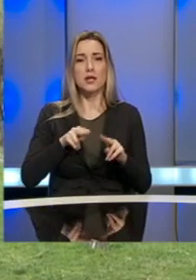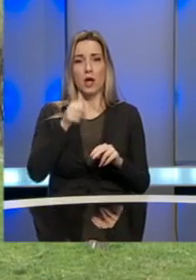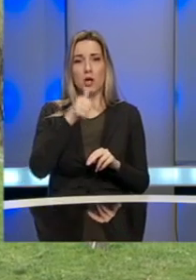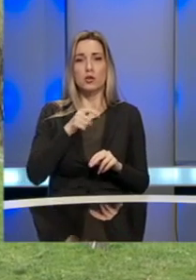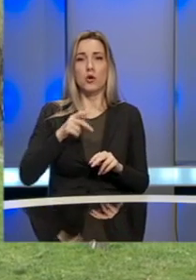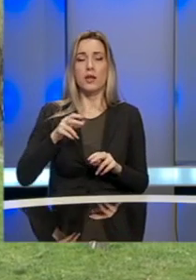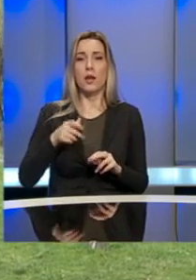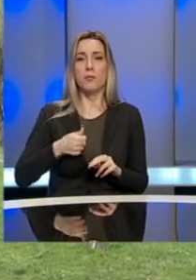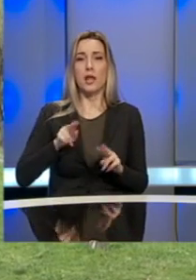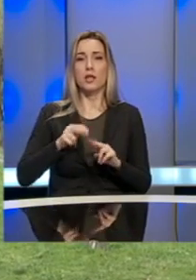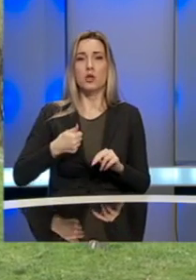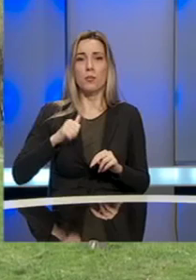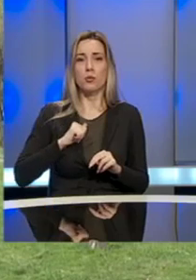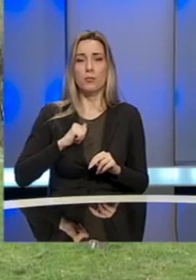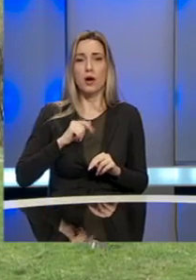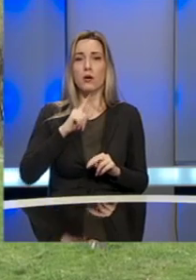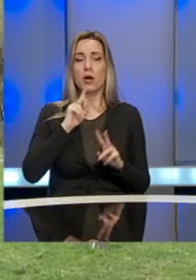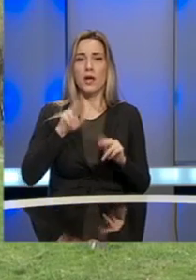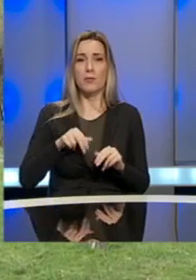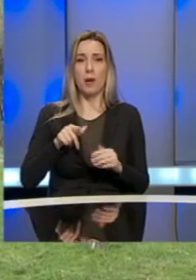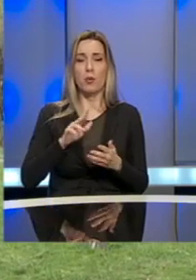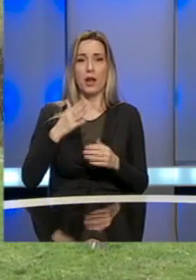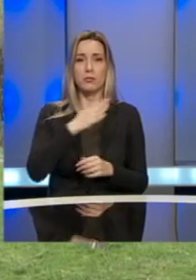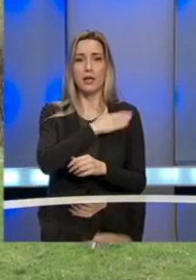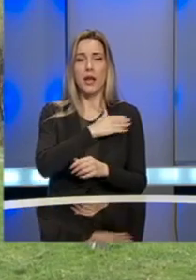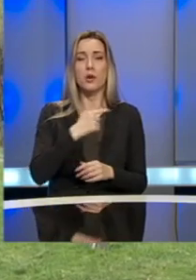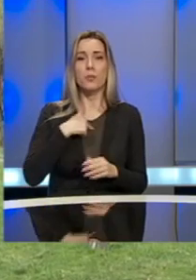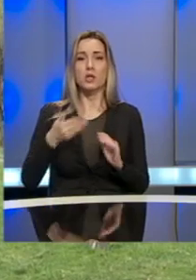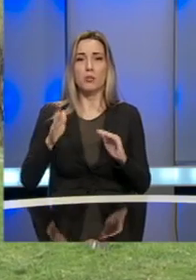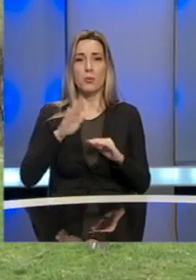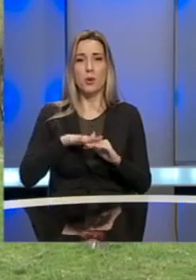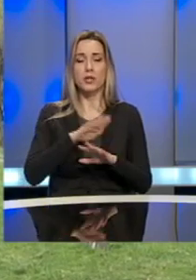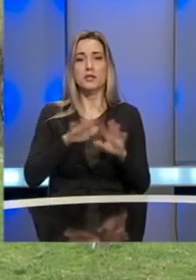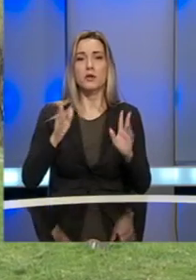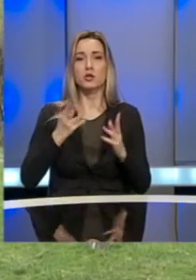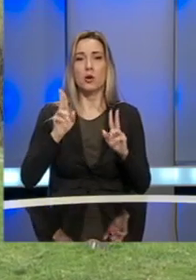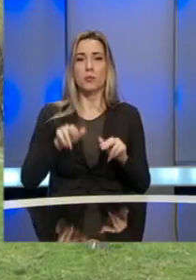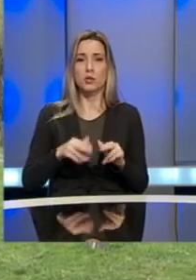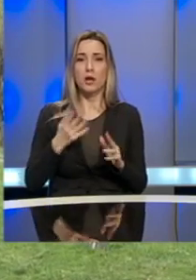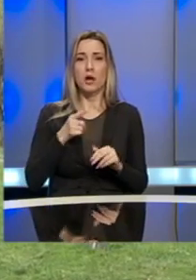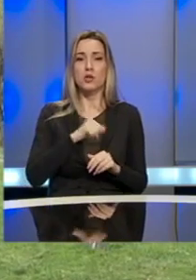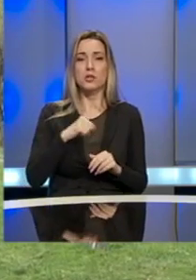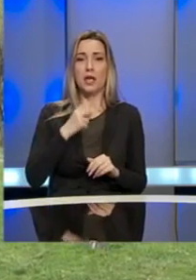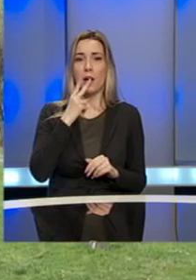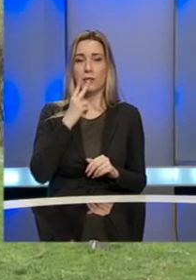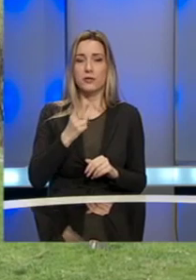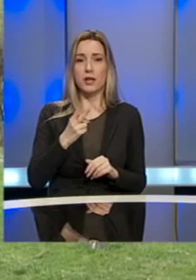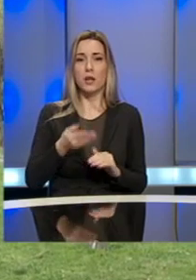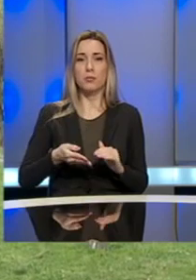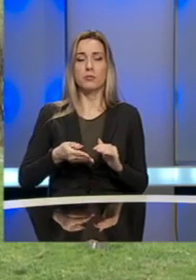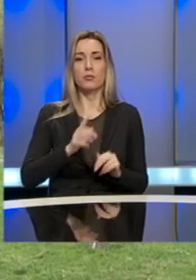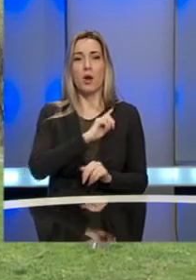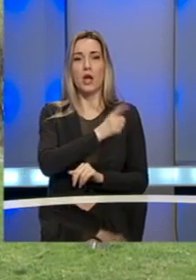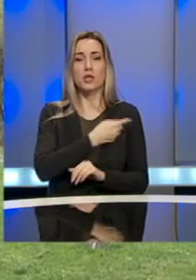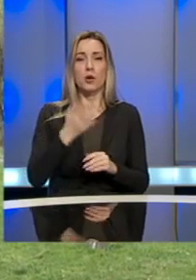nadležnosti MUP-a, budite uvjereni da sa snagama koje trenutno imamo na terenu, mi ćemo pokriti sve ono što možemo, kao što ste sami rekli, vidi se pojačano